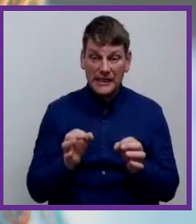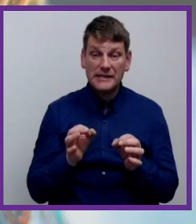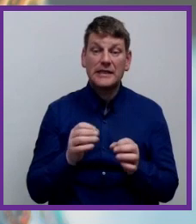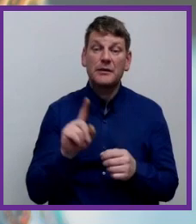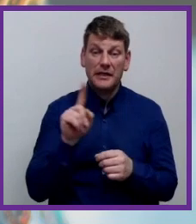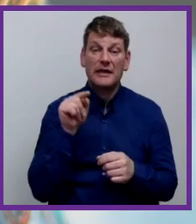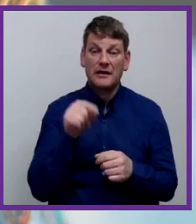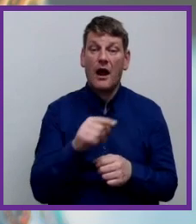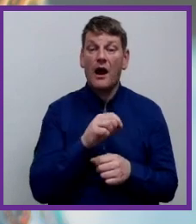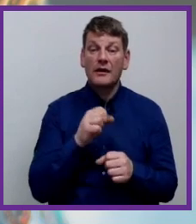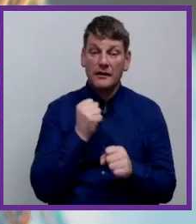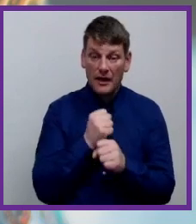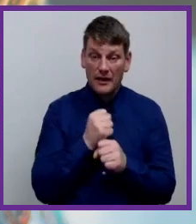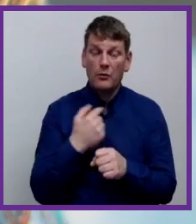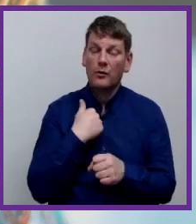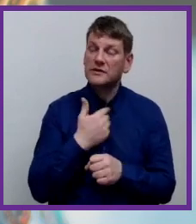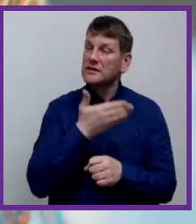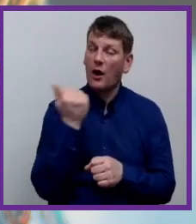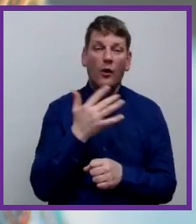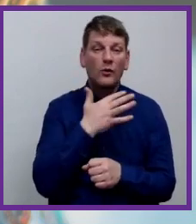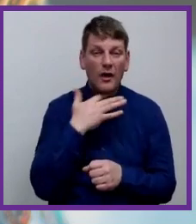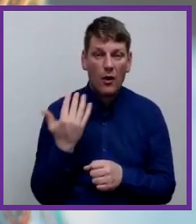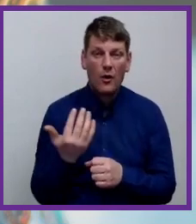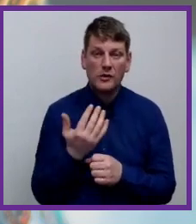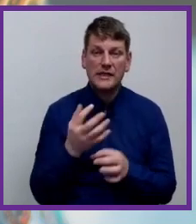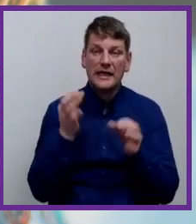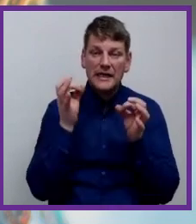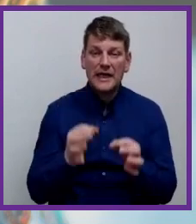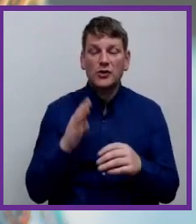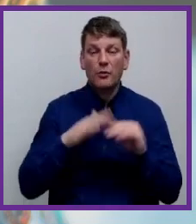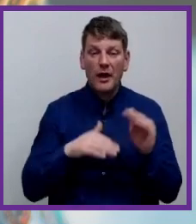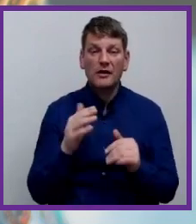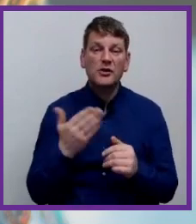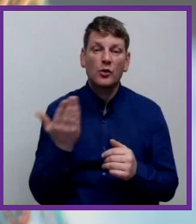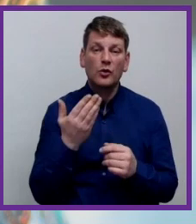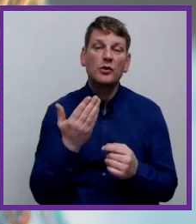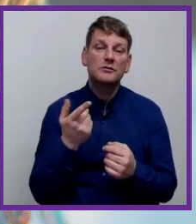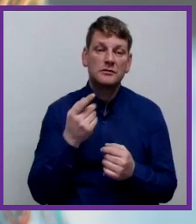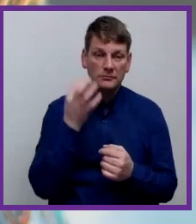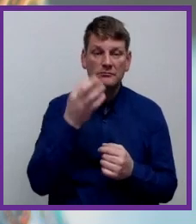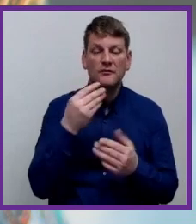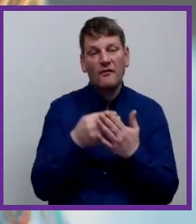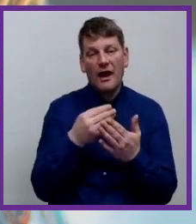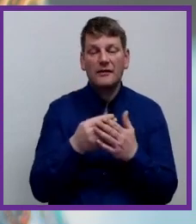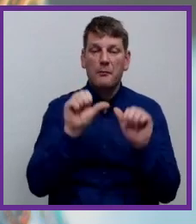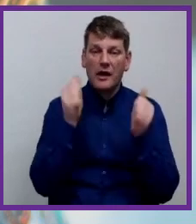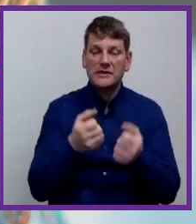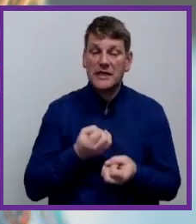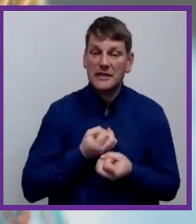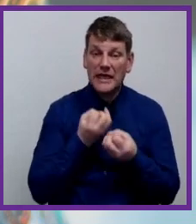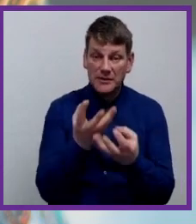arī darījusi. Proti, mums nav daudz tiesa prakses, kur tiktu vērtēta tieši mākslinieciskās